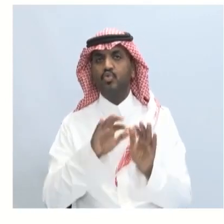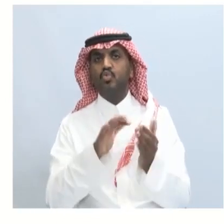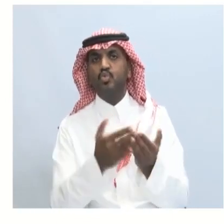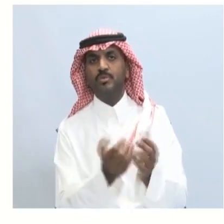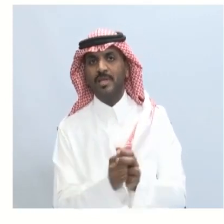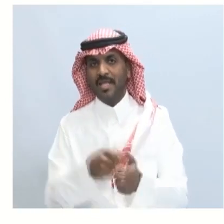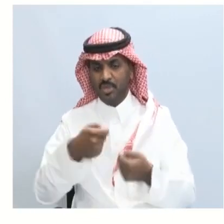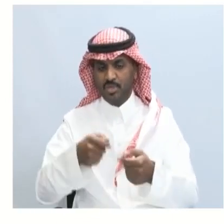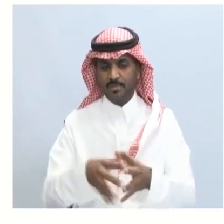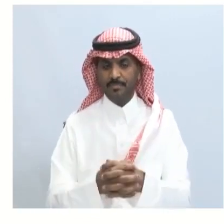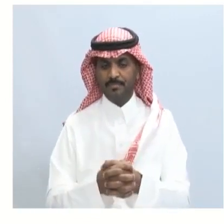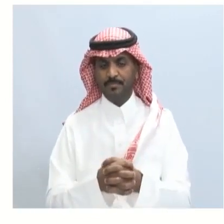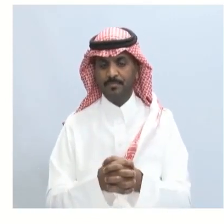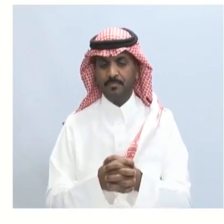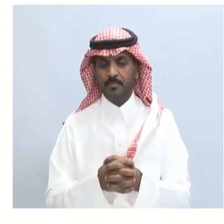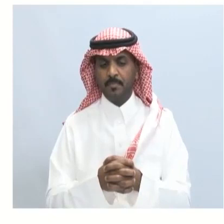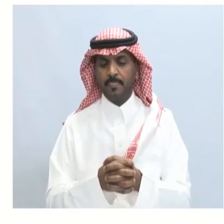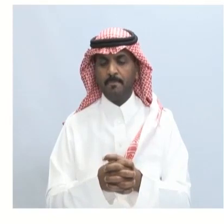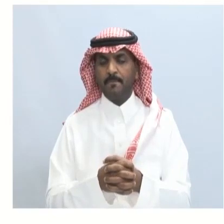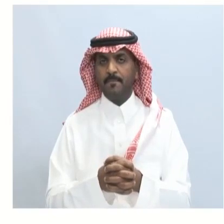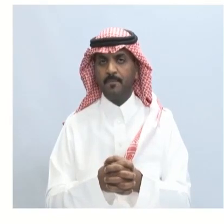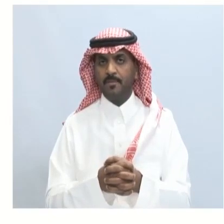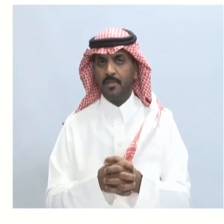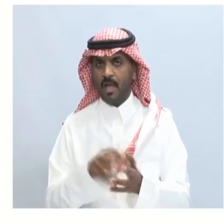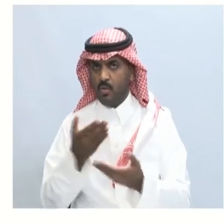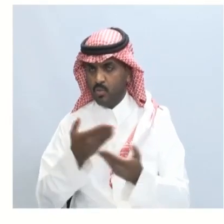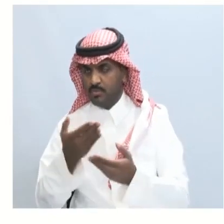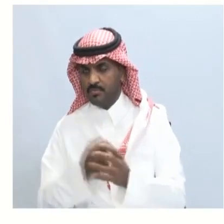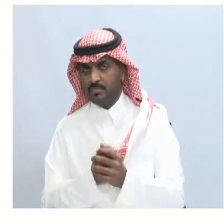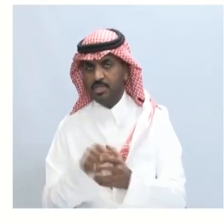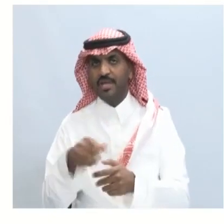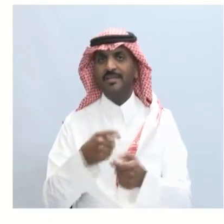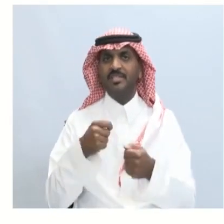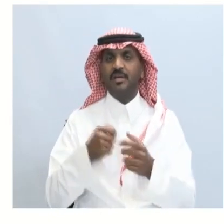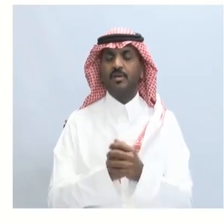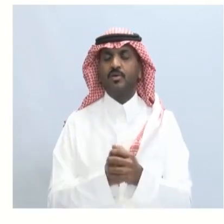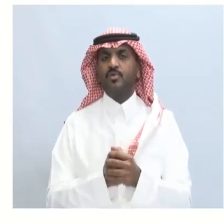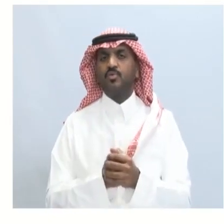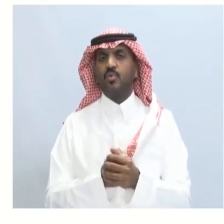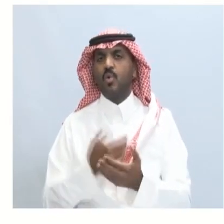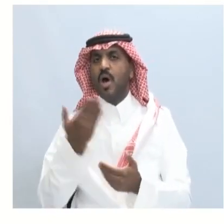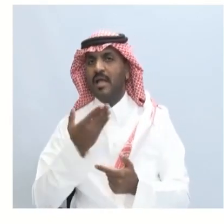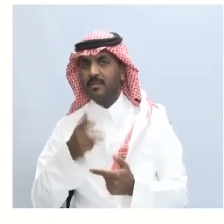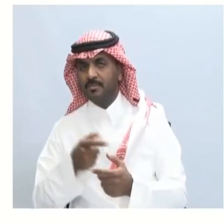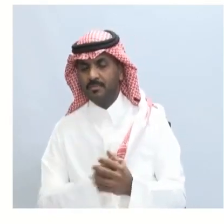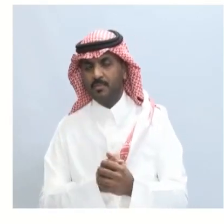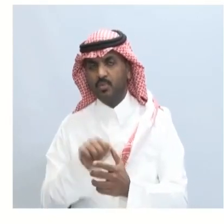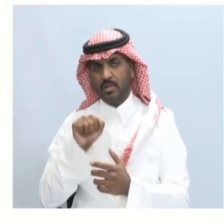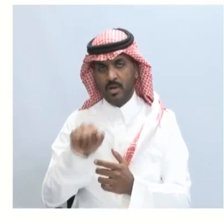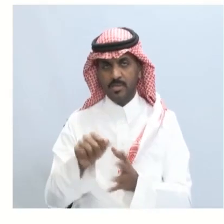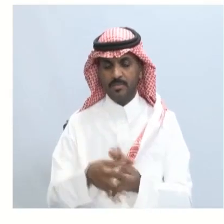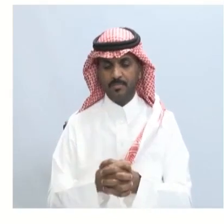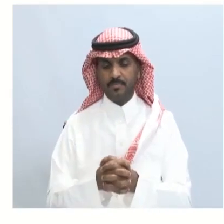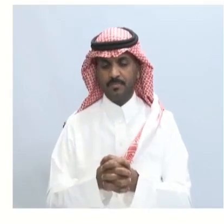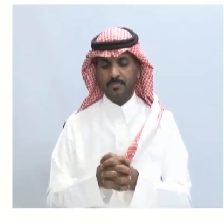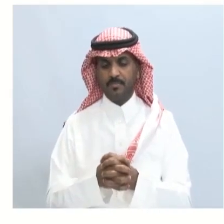التجاره الا بالنسبه لشؤون التجاره فاذا خوطب بشان التجاره فانه يخاطب في موطنه الخاص وهو مواطن